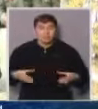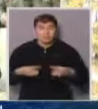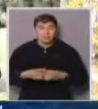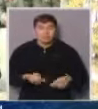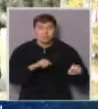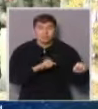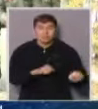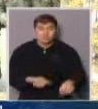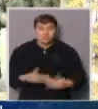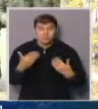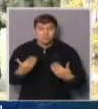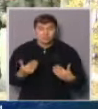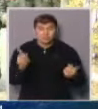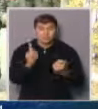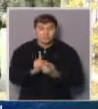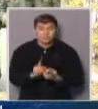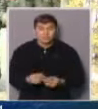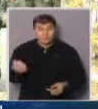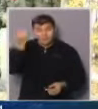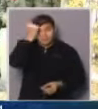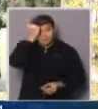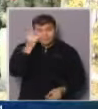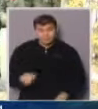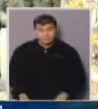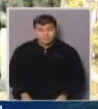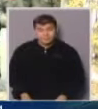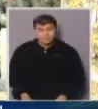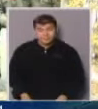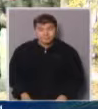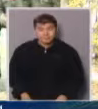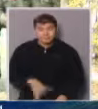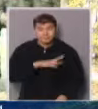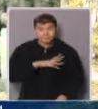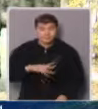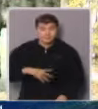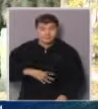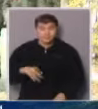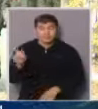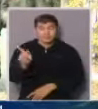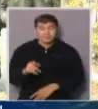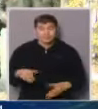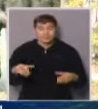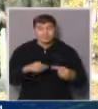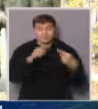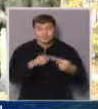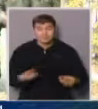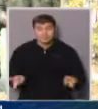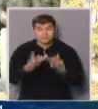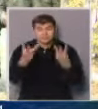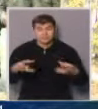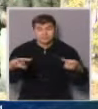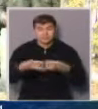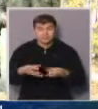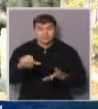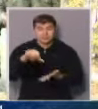гражданской защиты сегодня собрались почтить память ветерана нашего органа противопожарной службы, а